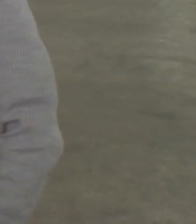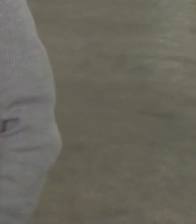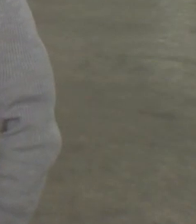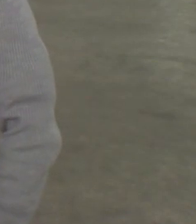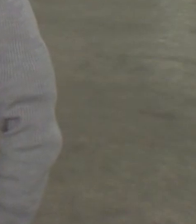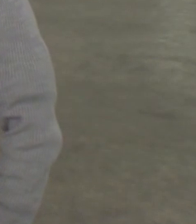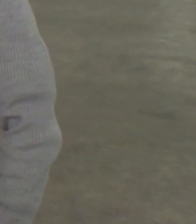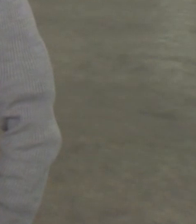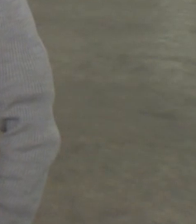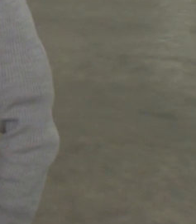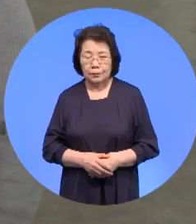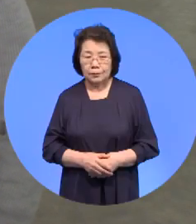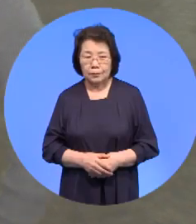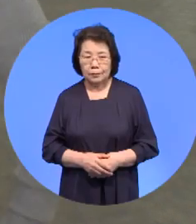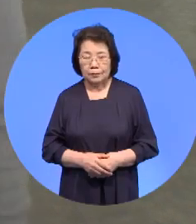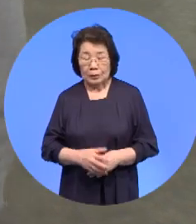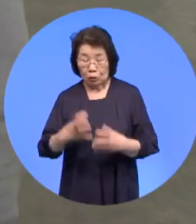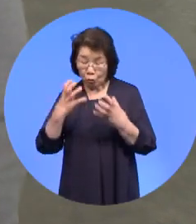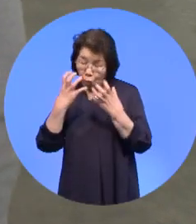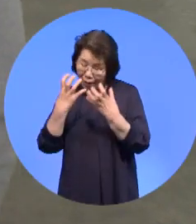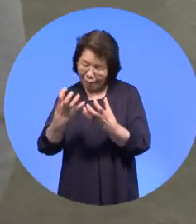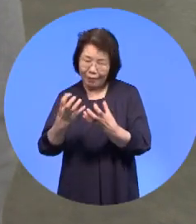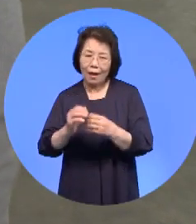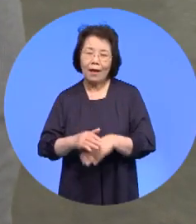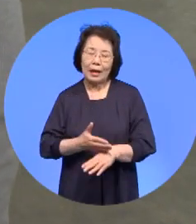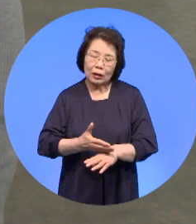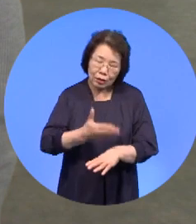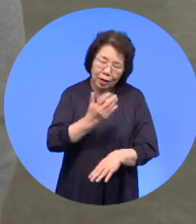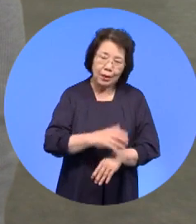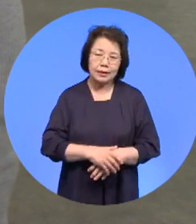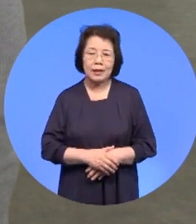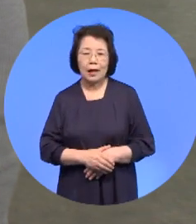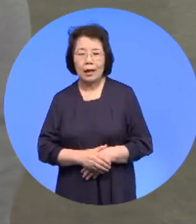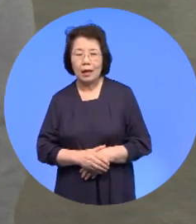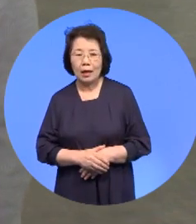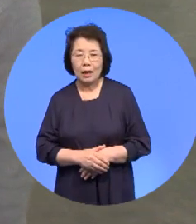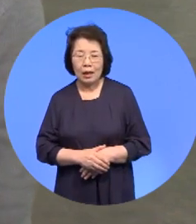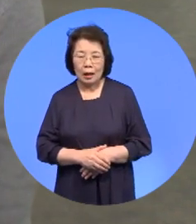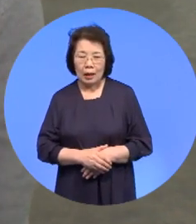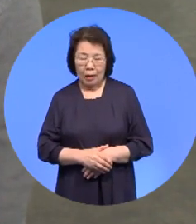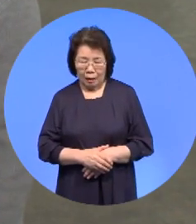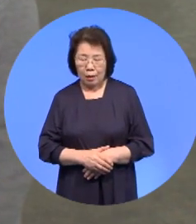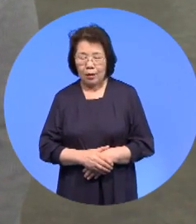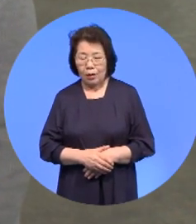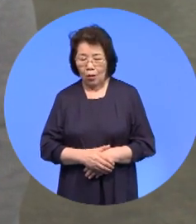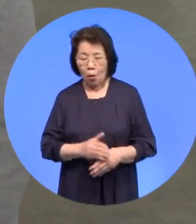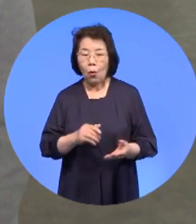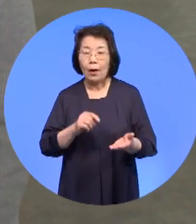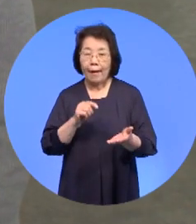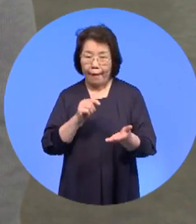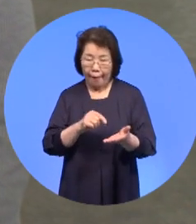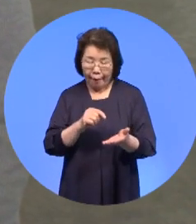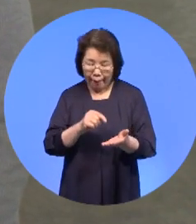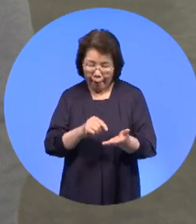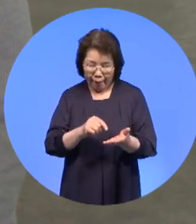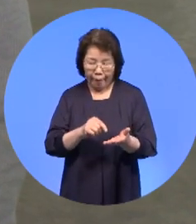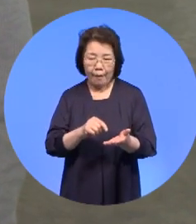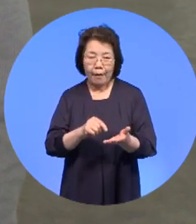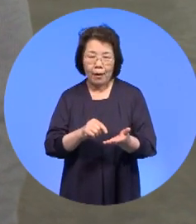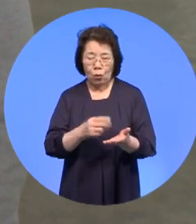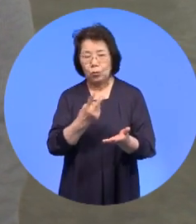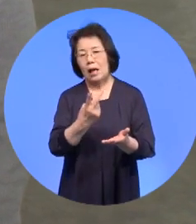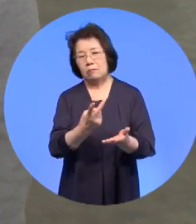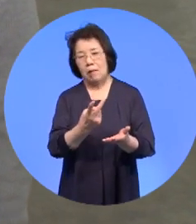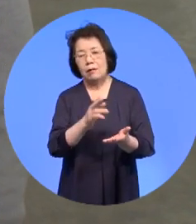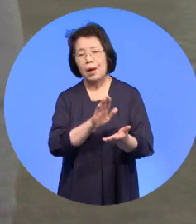いやー迫力ありましたねありがとうございますよねああドラゴンあるよねこうやって焼却して出てきた